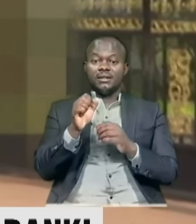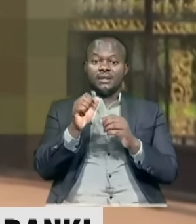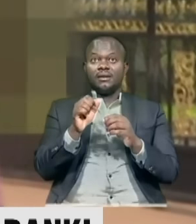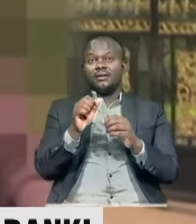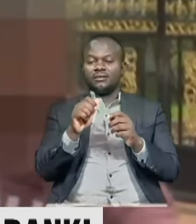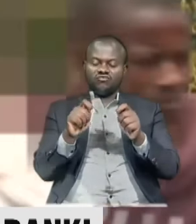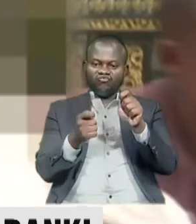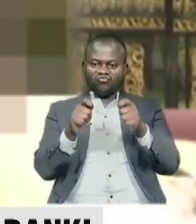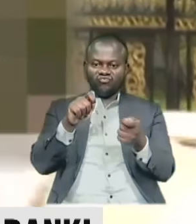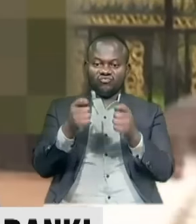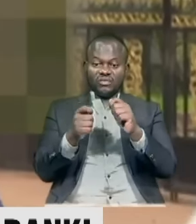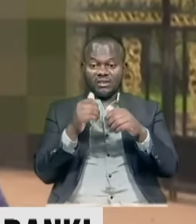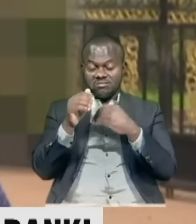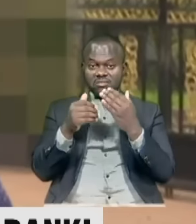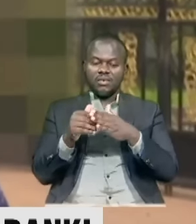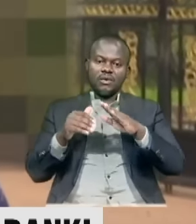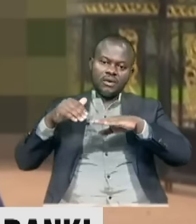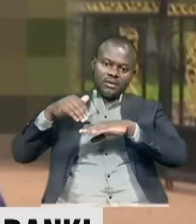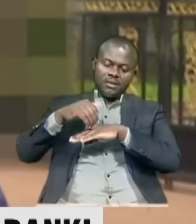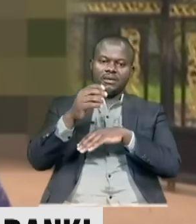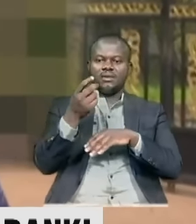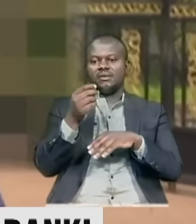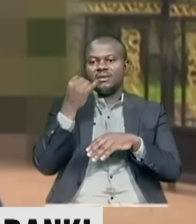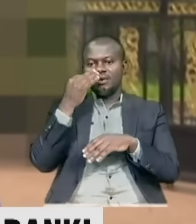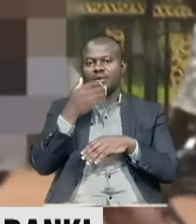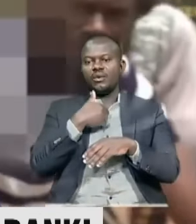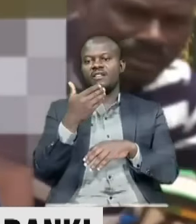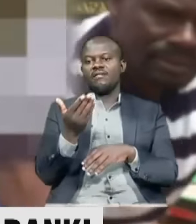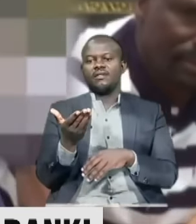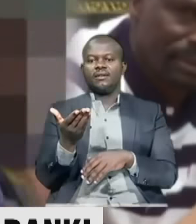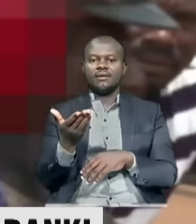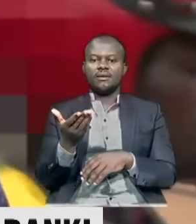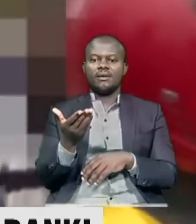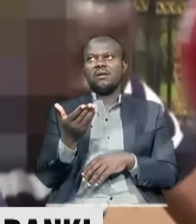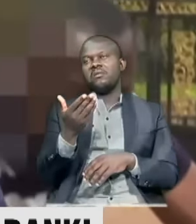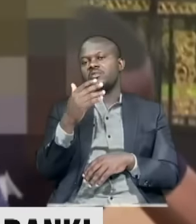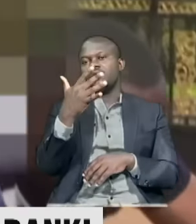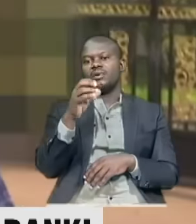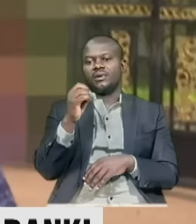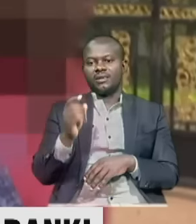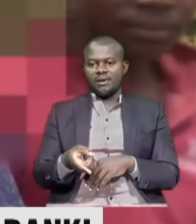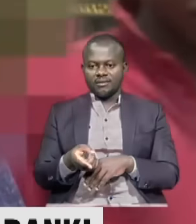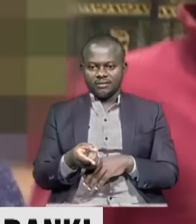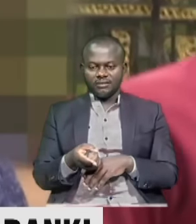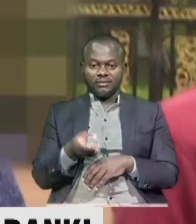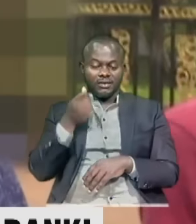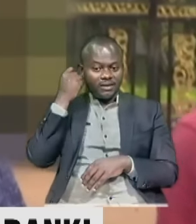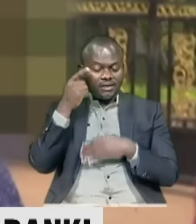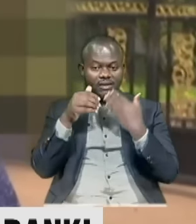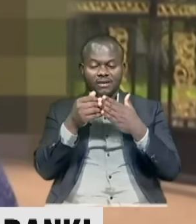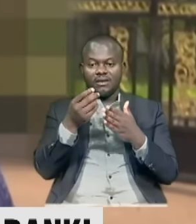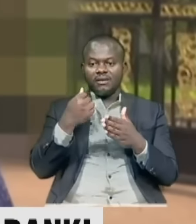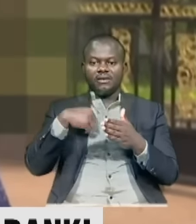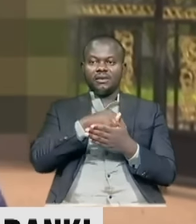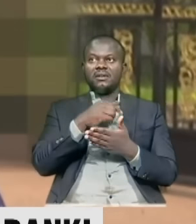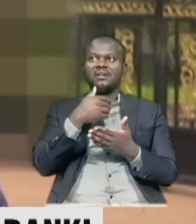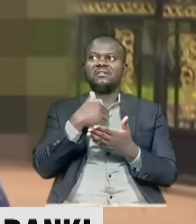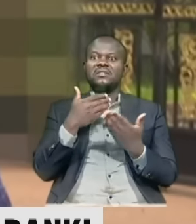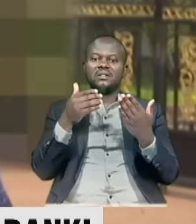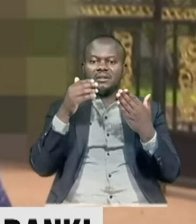wahubuka ukaba ubasendinge amafaranga iyo yafiteho itu yaba 50,000 urumva amafaranga nawe ifite nahise